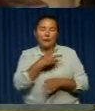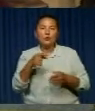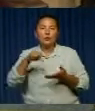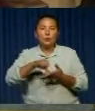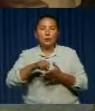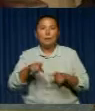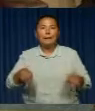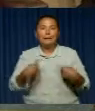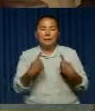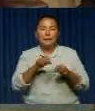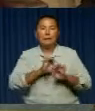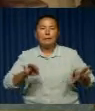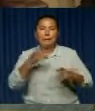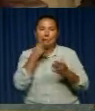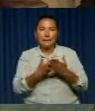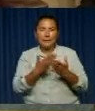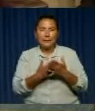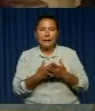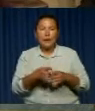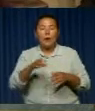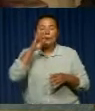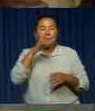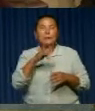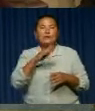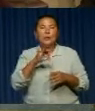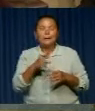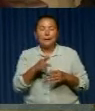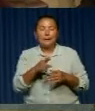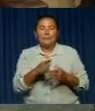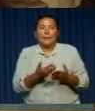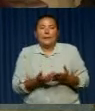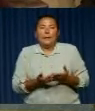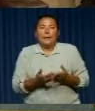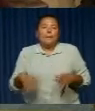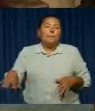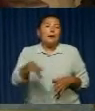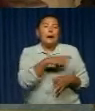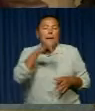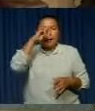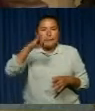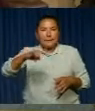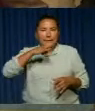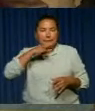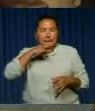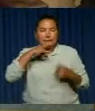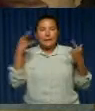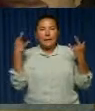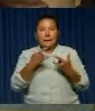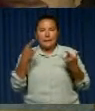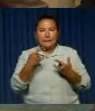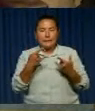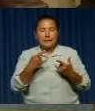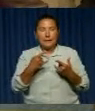орталықтарда, оңалту орталықтарын көрсетіп жатыр. Әлеуметтік желіге біз қойып жатырмыз. Барлық Қазақстан телеарнасында,